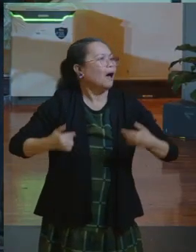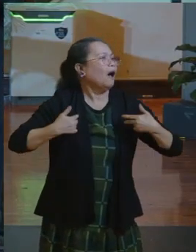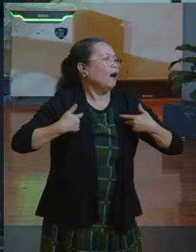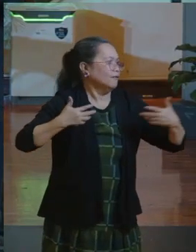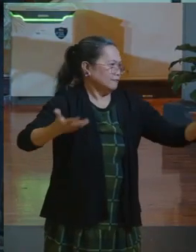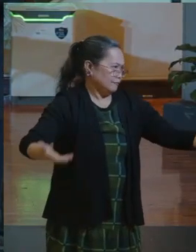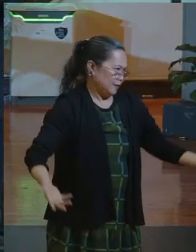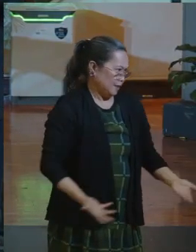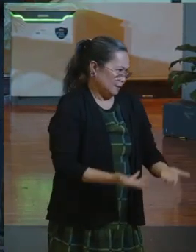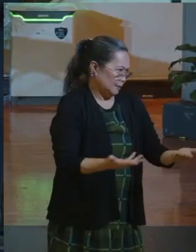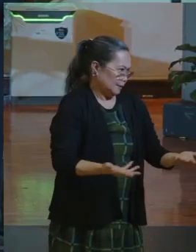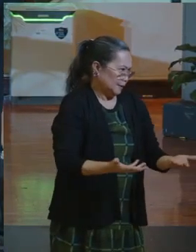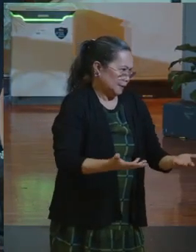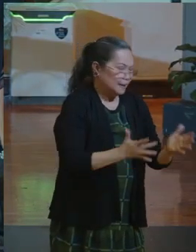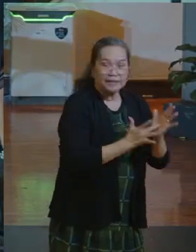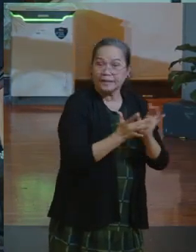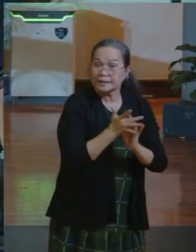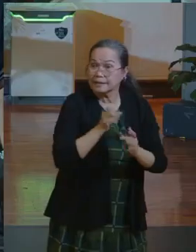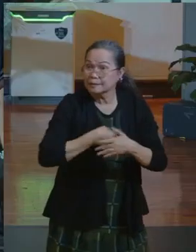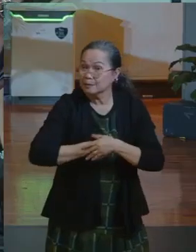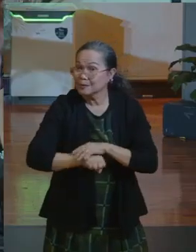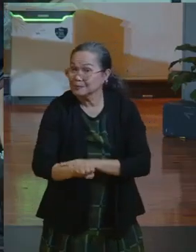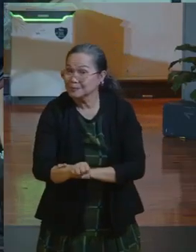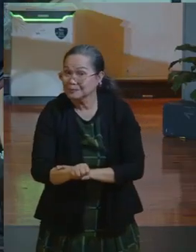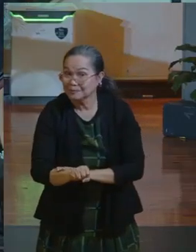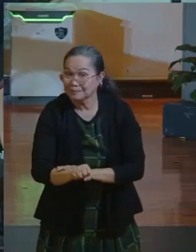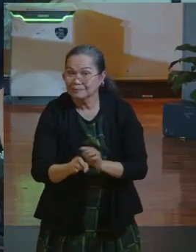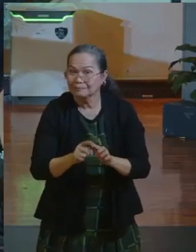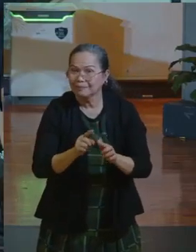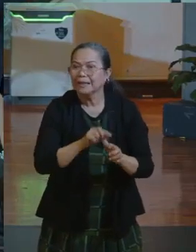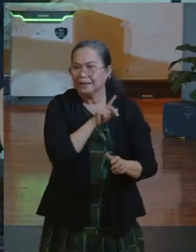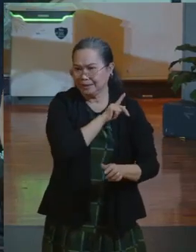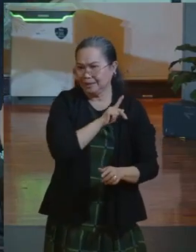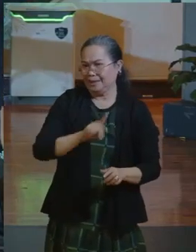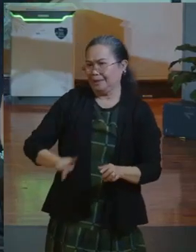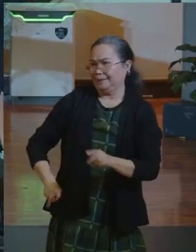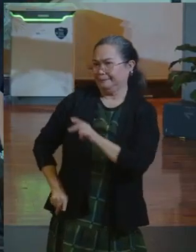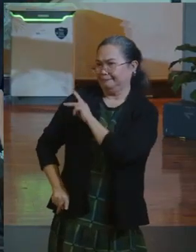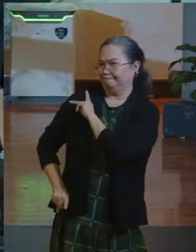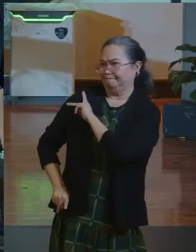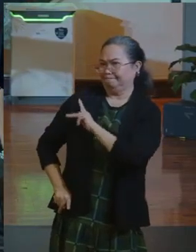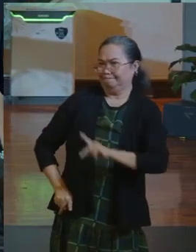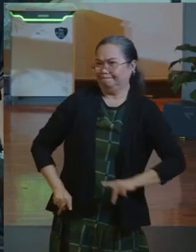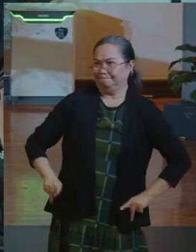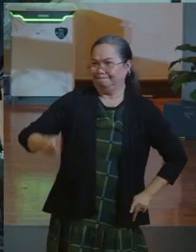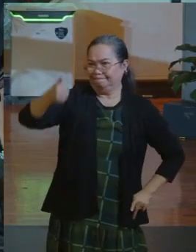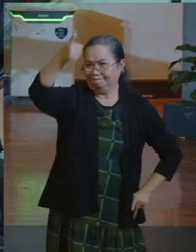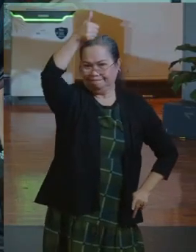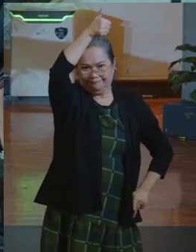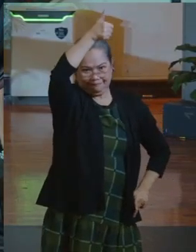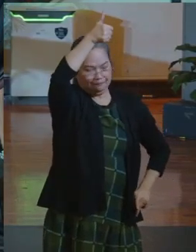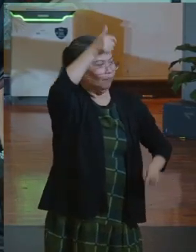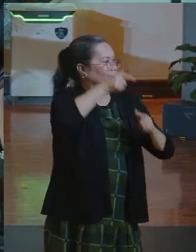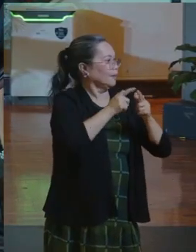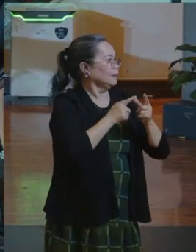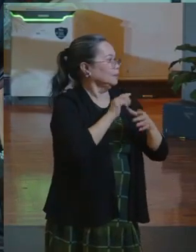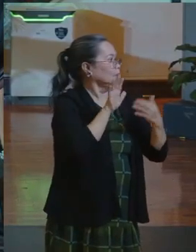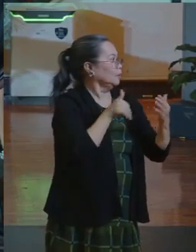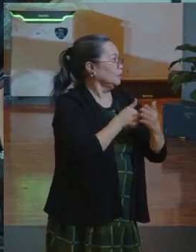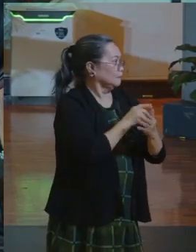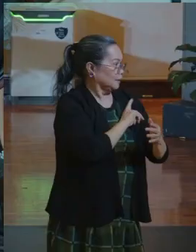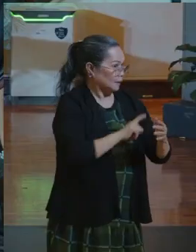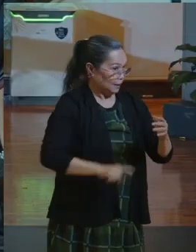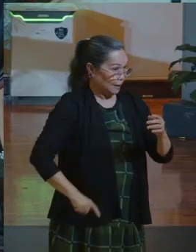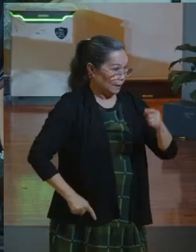narito na. At dahil siya ay ang King Siya ang hari. Sabi niya, the kingdom